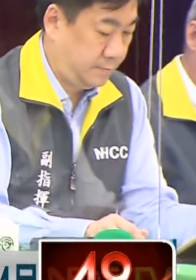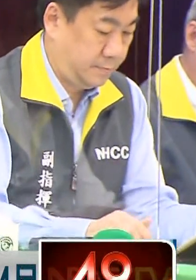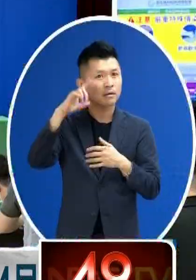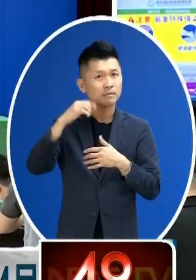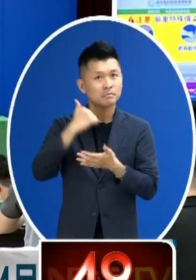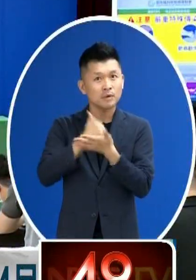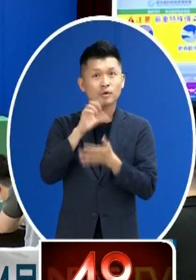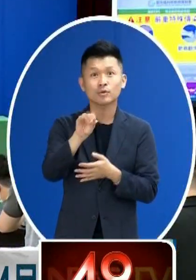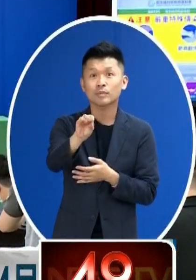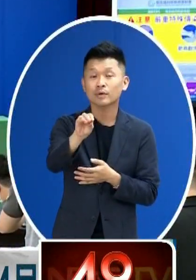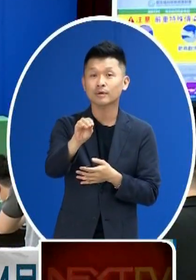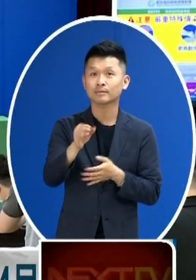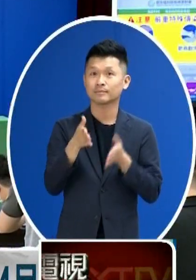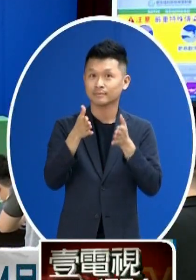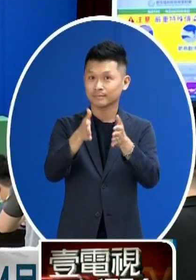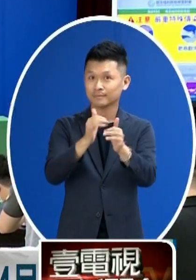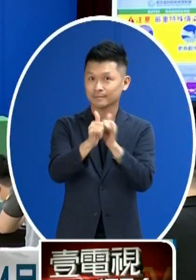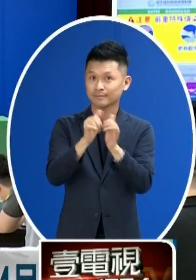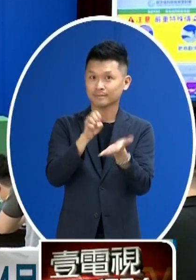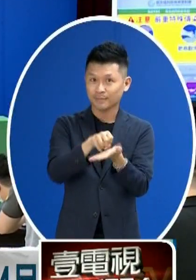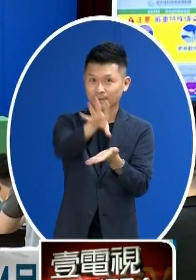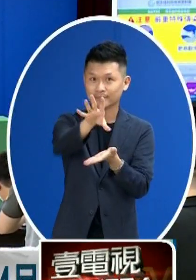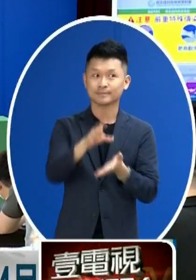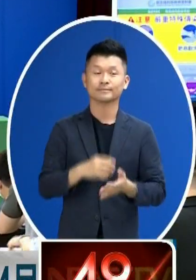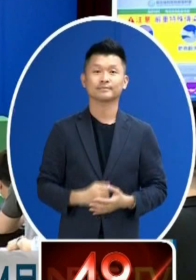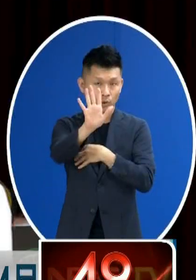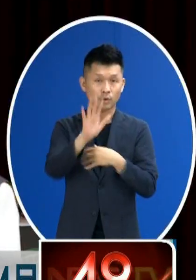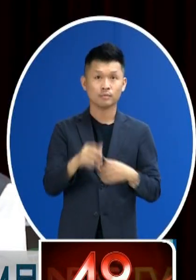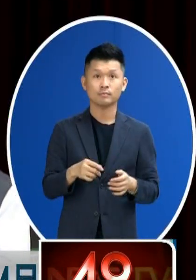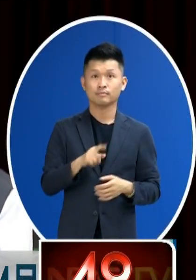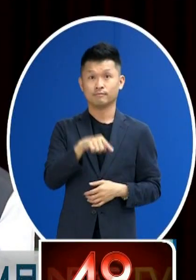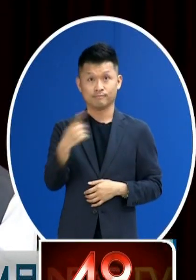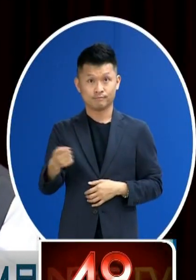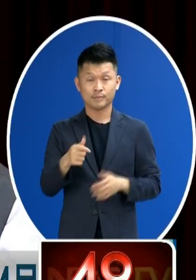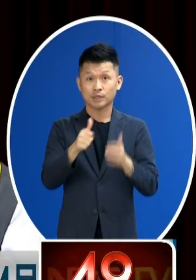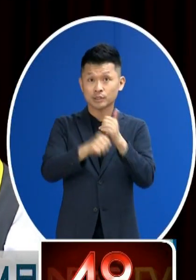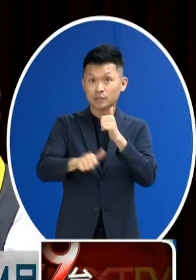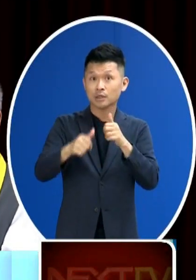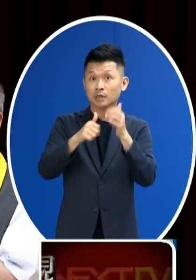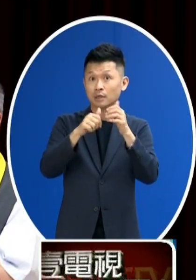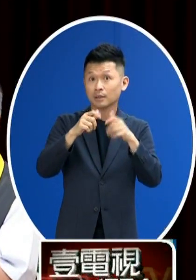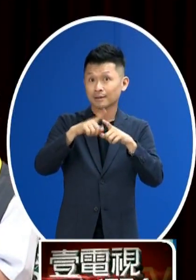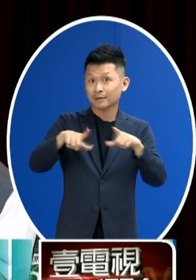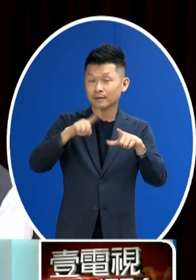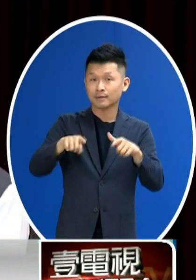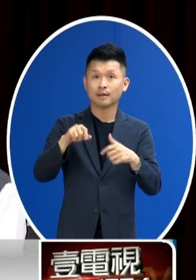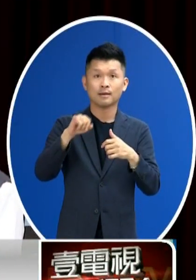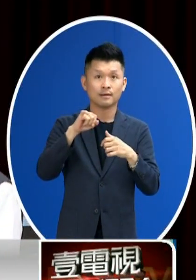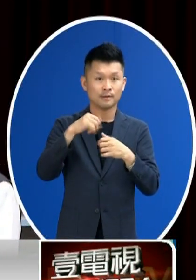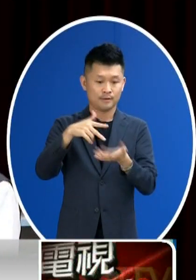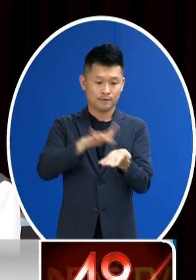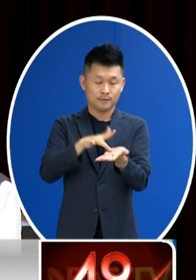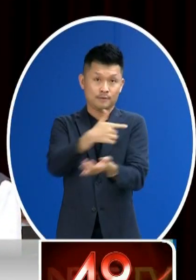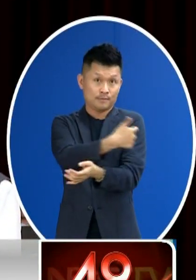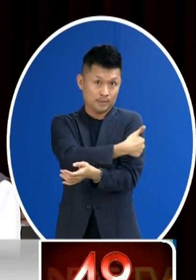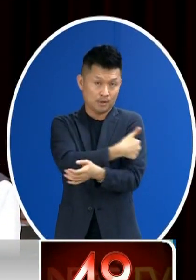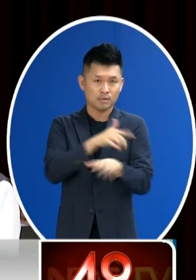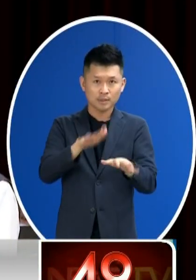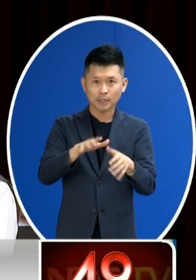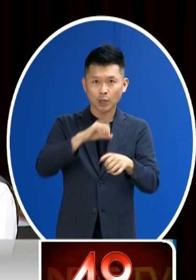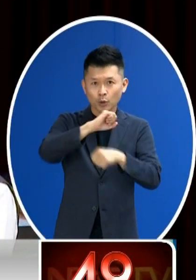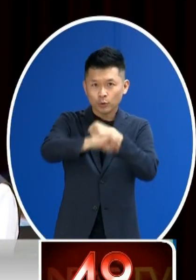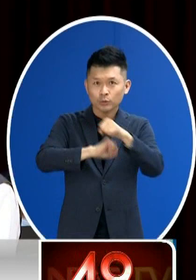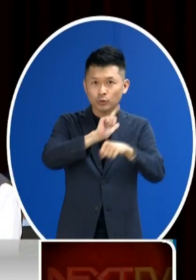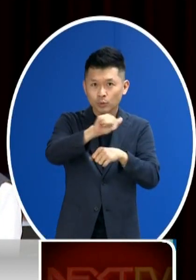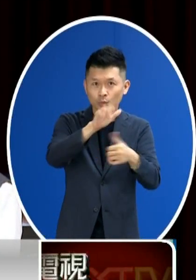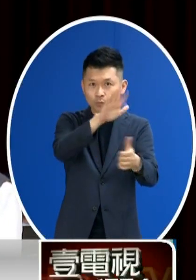全，但想要完全安心，还得仰赖疫苗药物开发。 目前正在积极进行到，已经做到这个动物实验的最